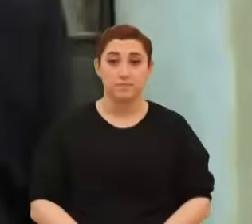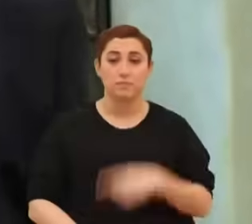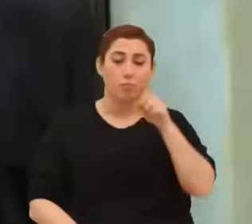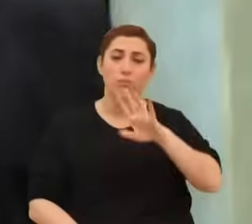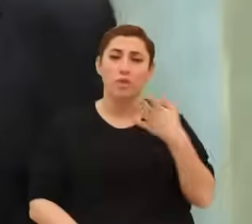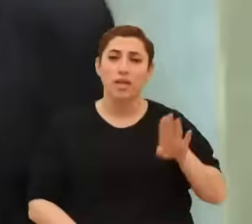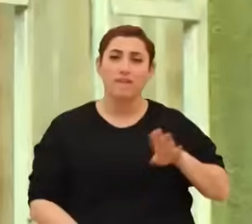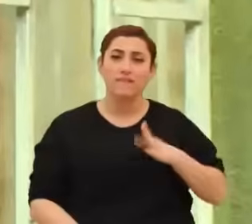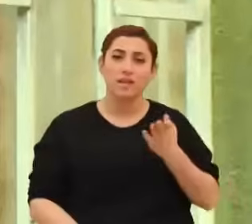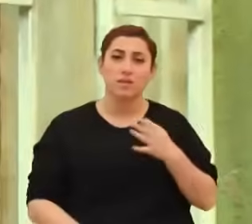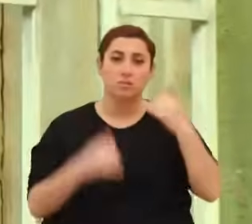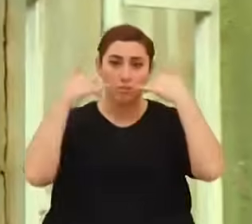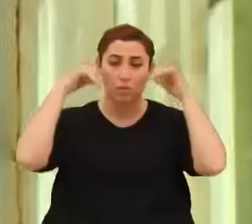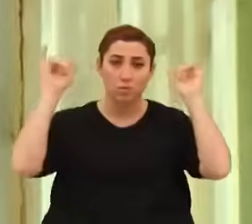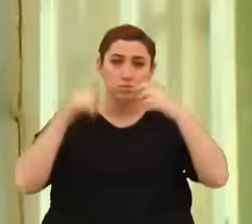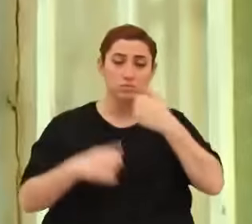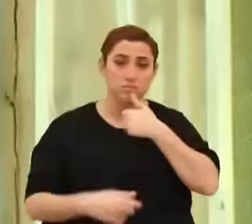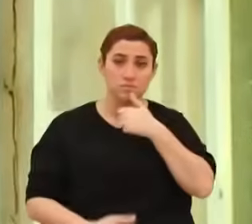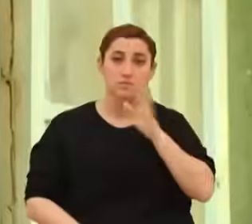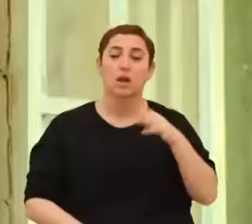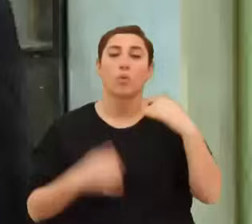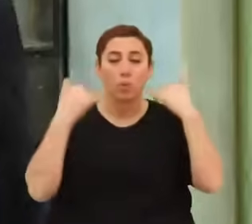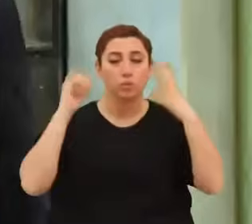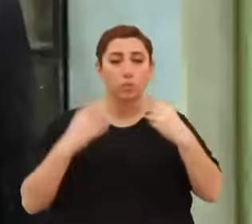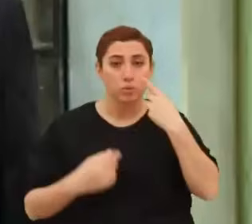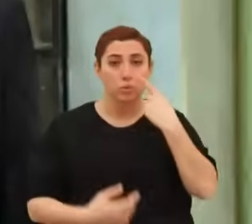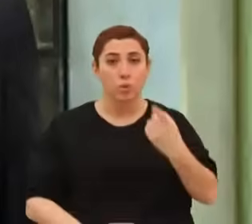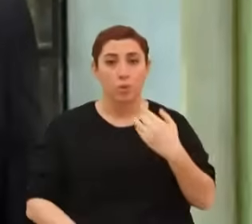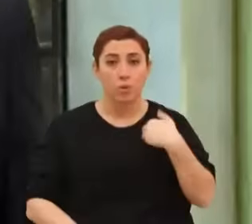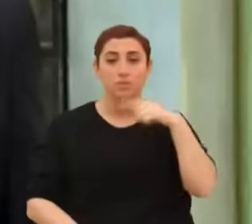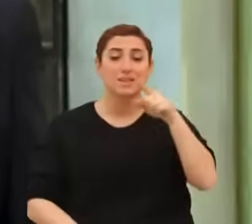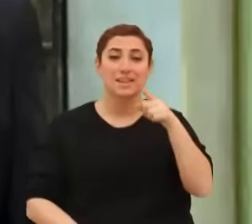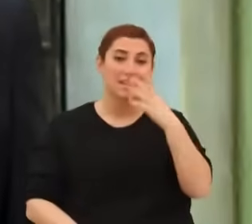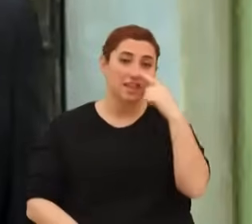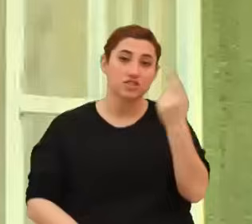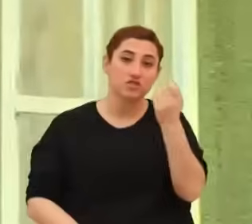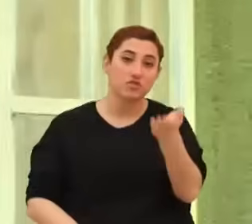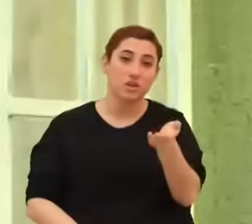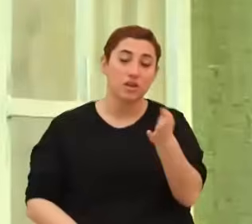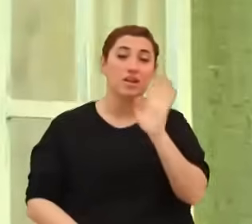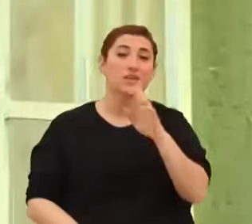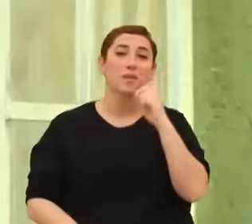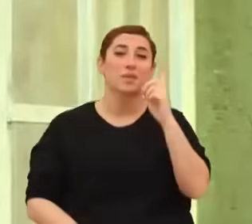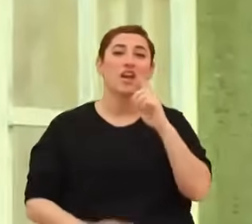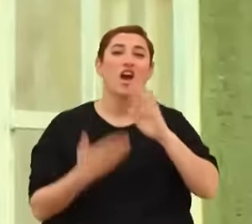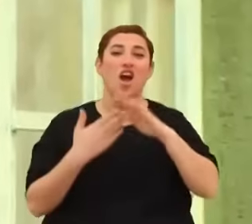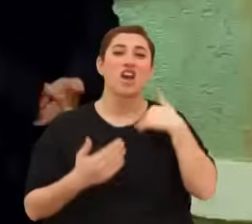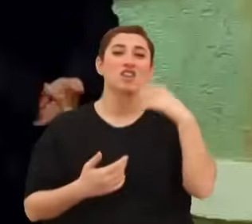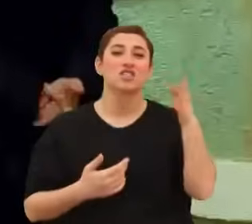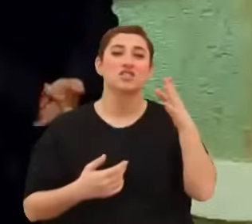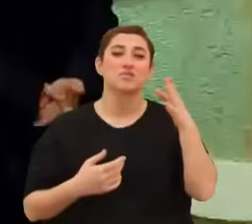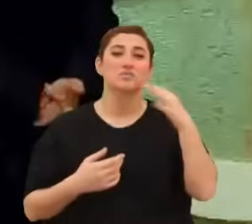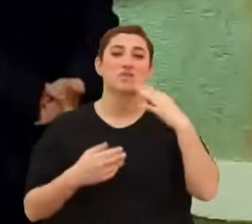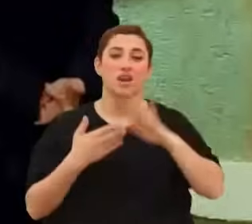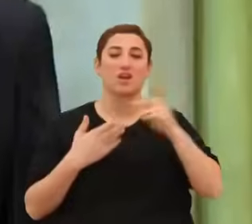Bu ne evladım? Koç baba. Ya koç olduğunu görüyorum da sende ne işi var? Ya bir arkadaşın koçu. Benim